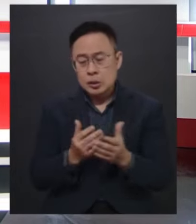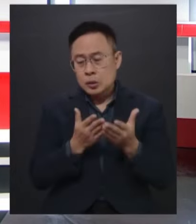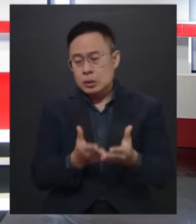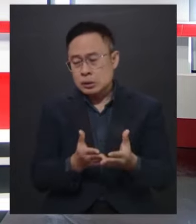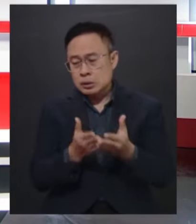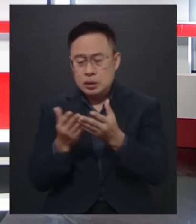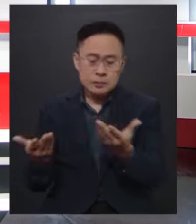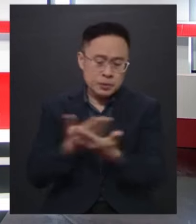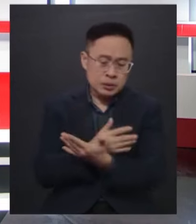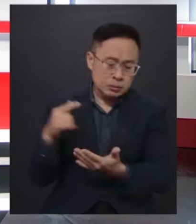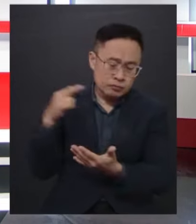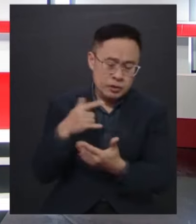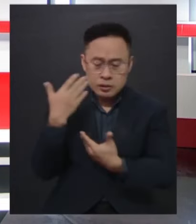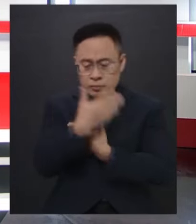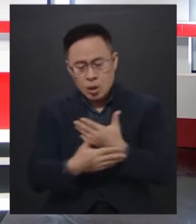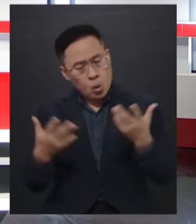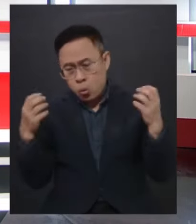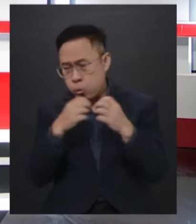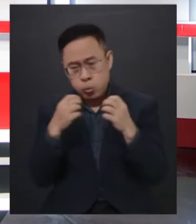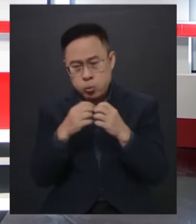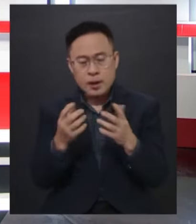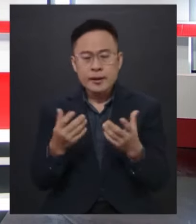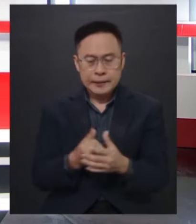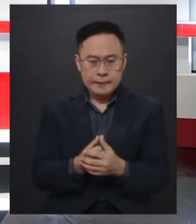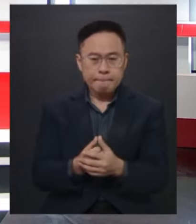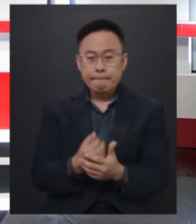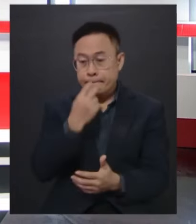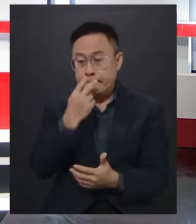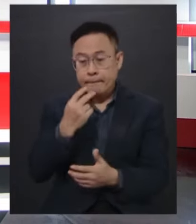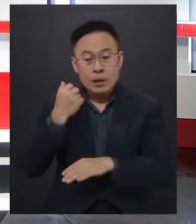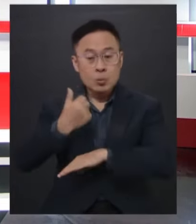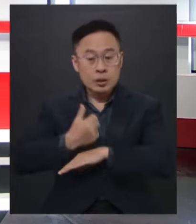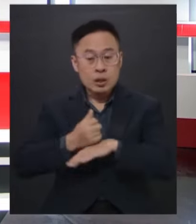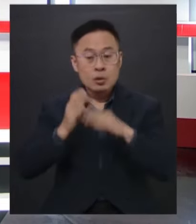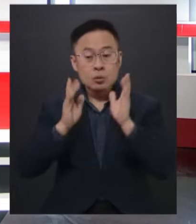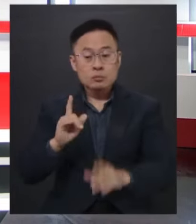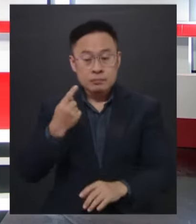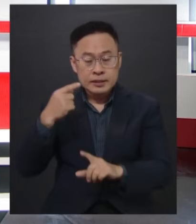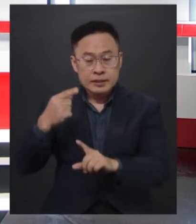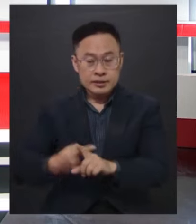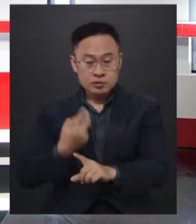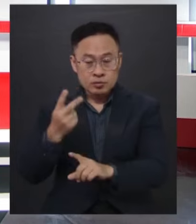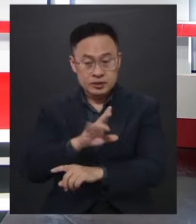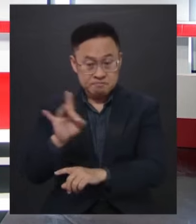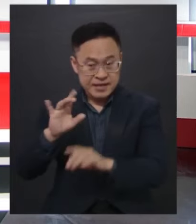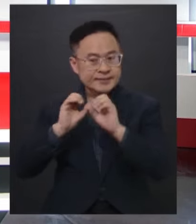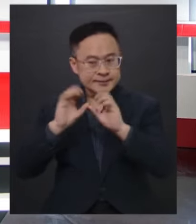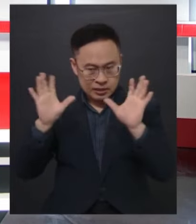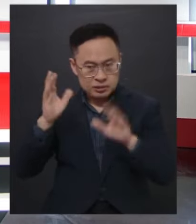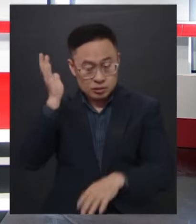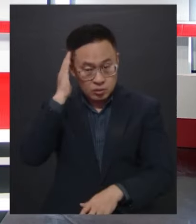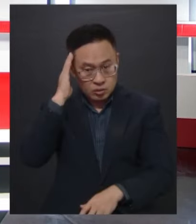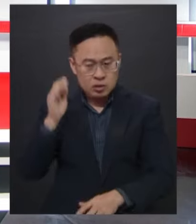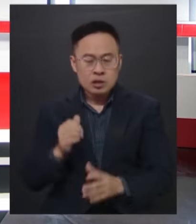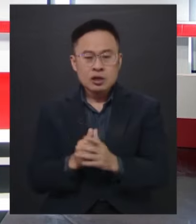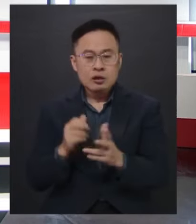ที่8กุมภาพันธ์นะคะเรามาดูกันว่าใครที่จะเข้ามารับตำแหน่งนายกสมาคมคนต่อไป แต่หนึ่งอย่างเลยที่ต้องรีบแก้ไขนะคือปัญ